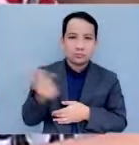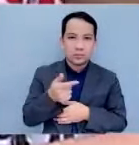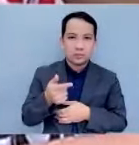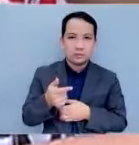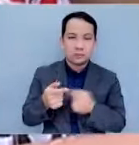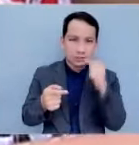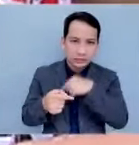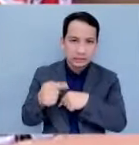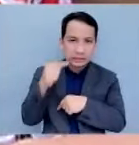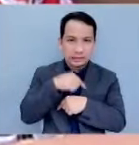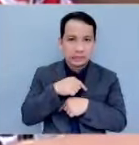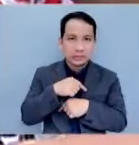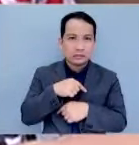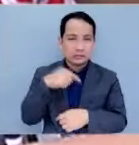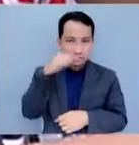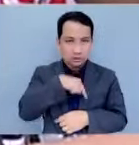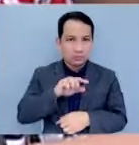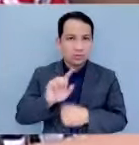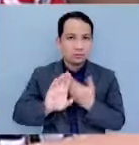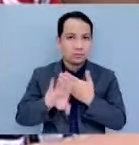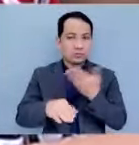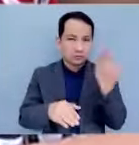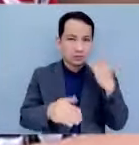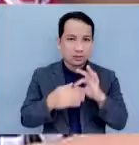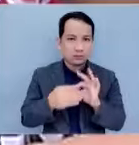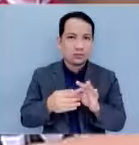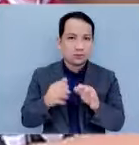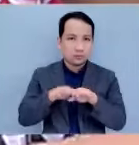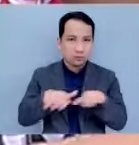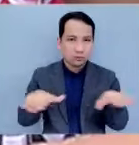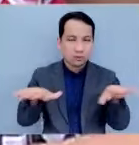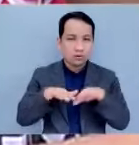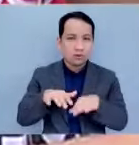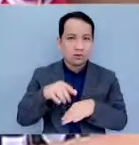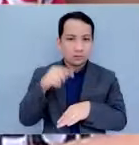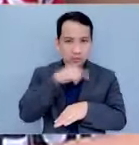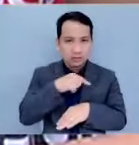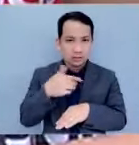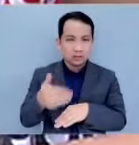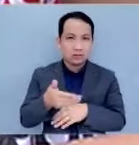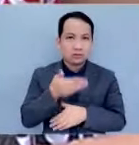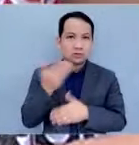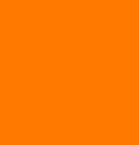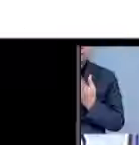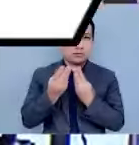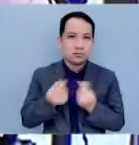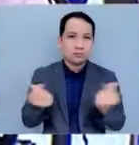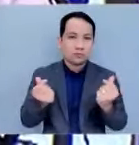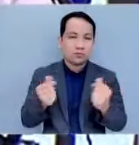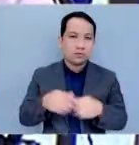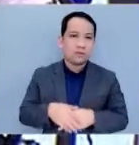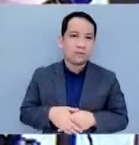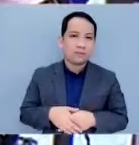lamang at darating ang panahon na lahat ng kasinungalingan ay maglalaho.